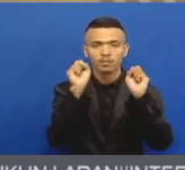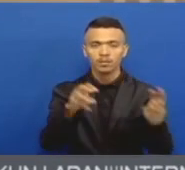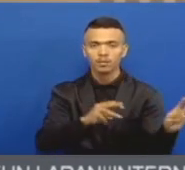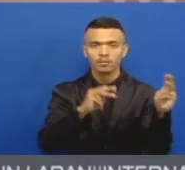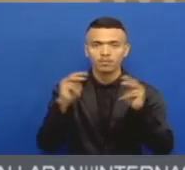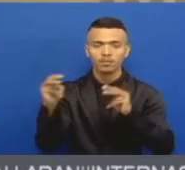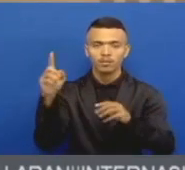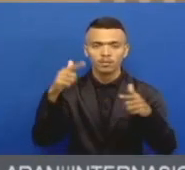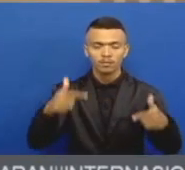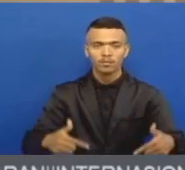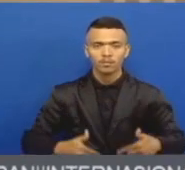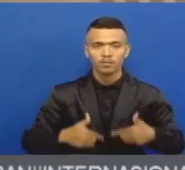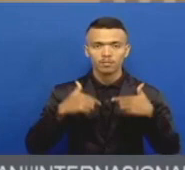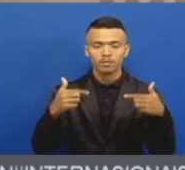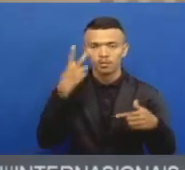ita kompanyah mutuk.